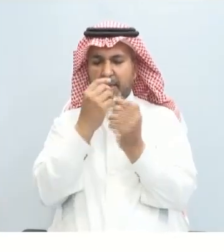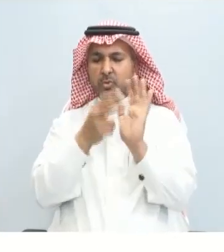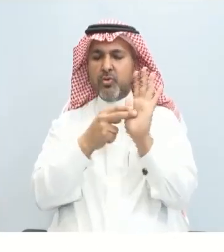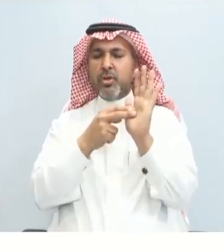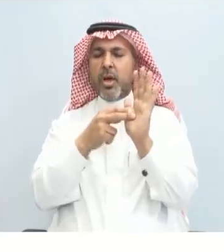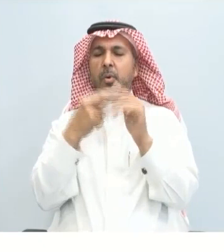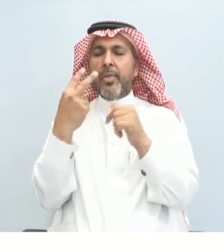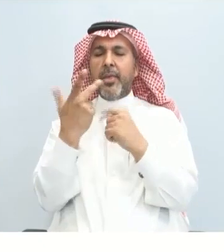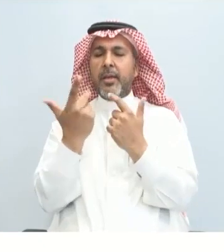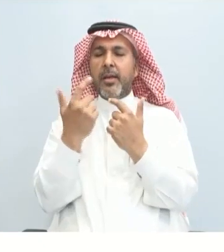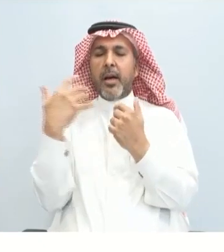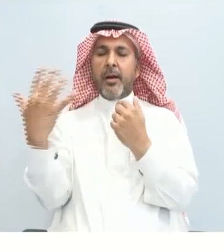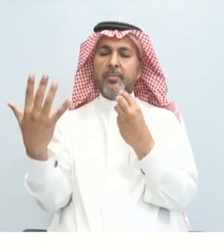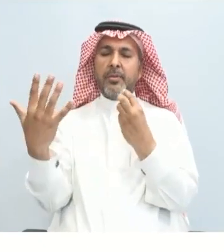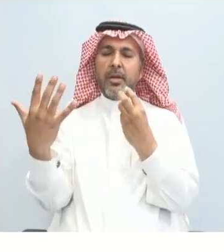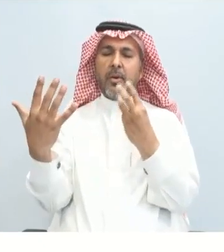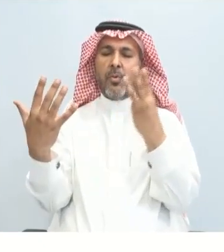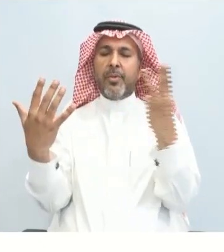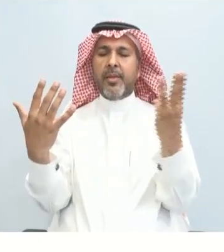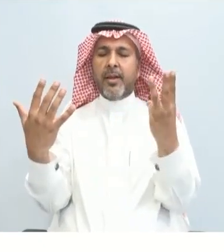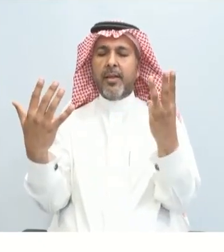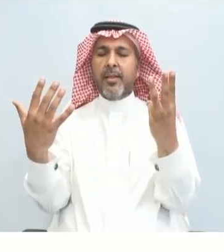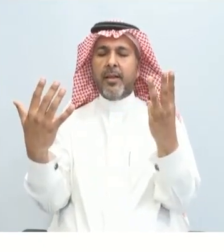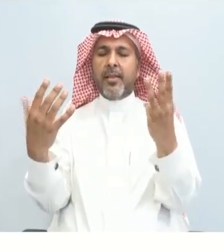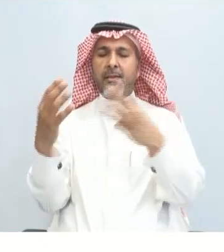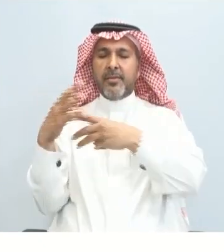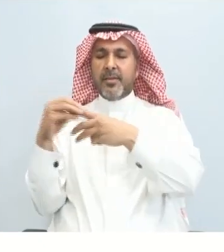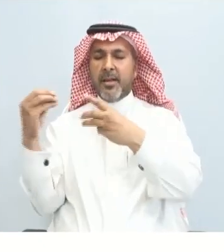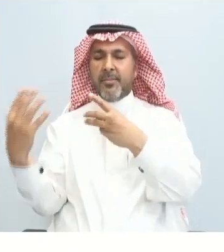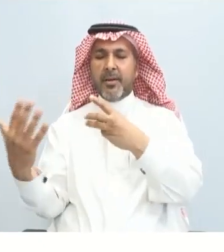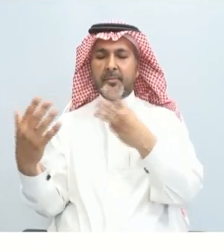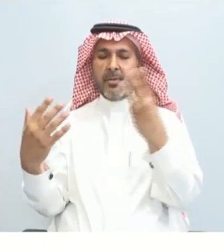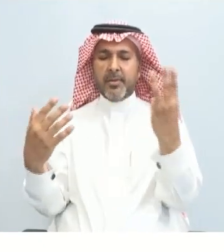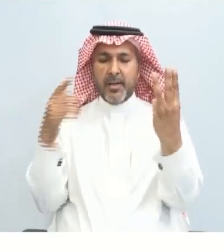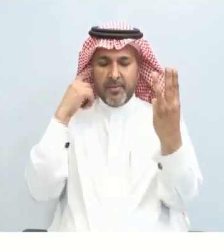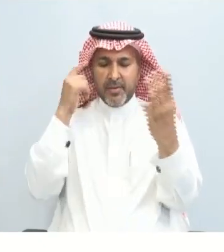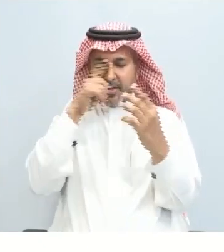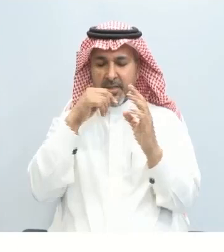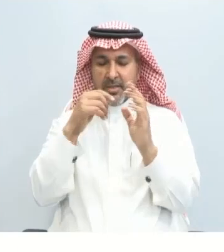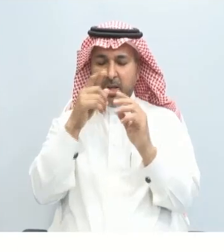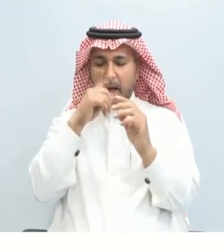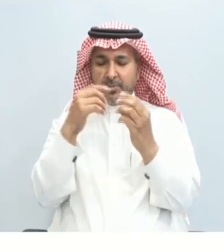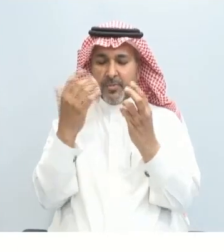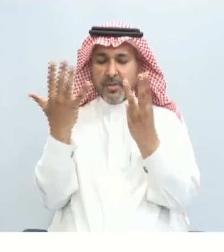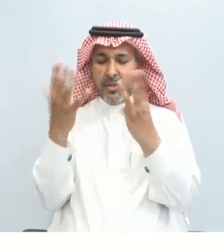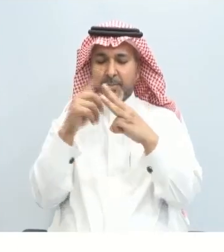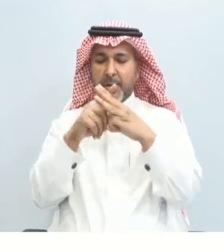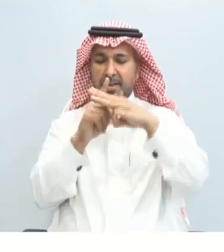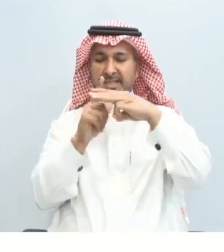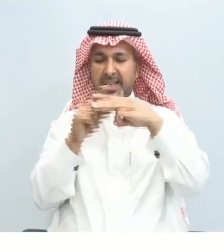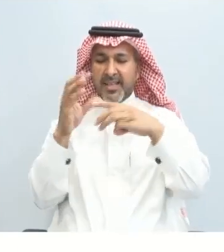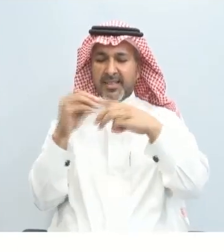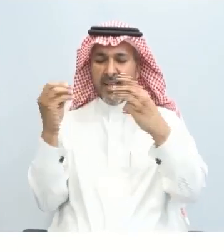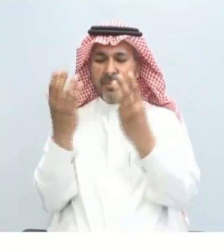ساختار الخمسه سالب الخمسه مع الموجب ثلاثه لان مجموعهم سالب اين وحاصل ضربهم سالب